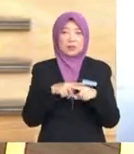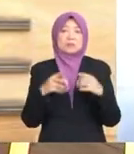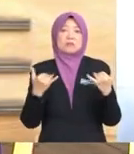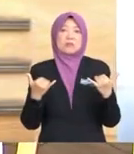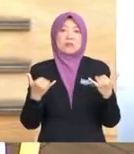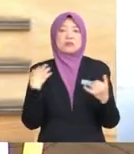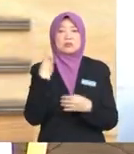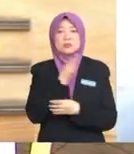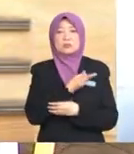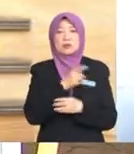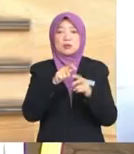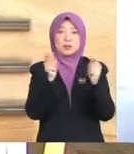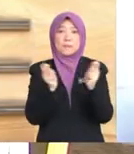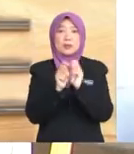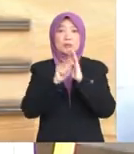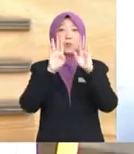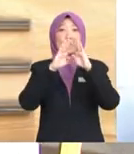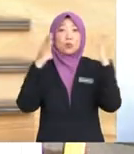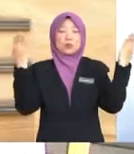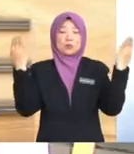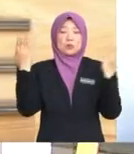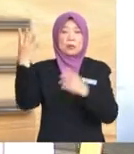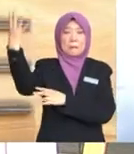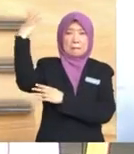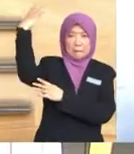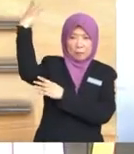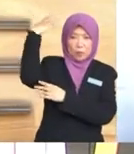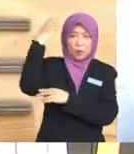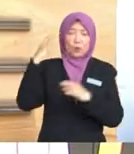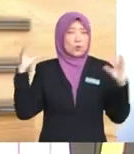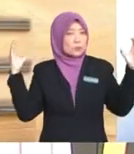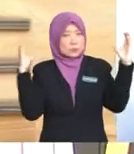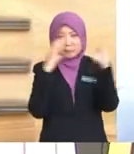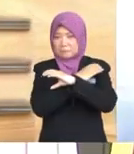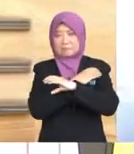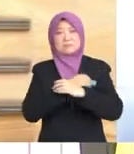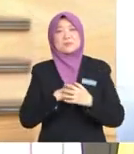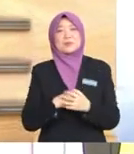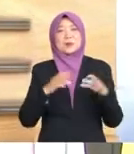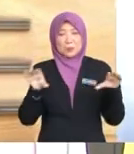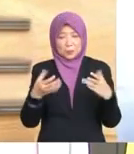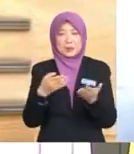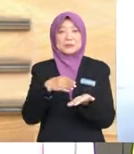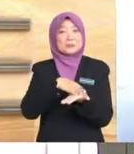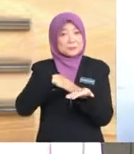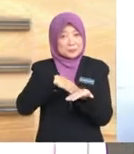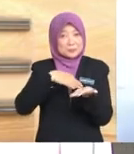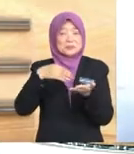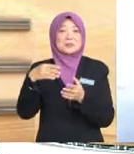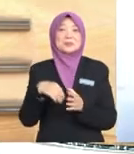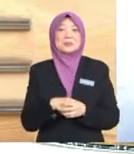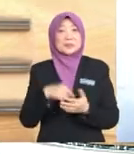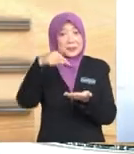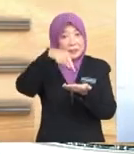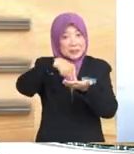yang terbuka dengan cuaca yang panas. Ini pun cabaran cikgu nak buat krim mentega ni. Sebab kalau kita tengok krim